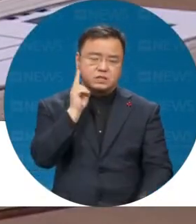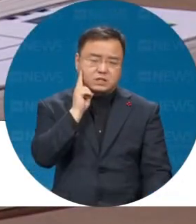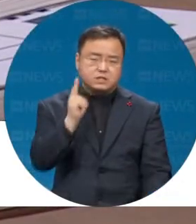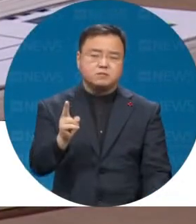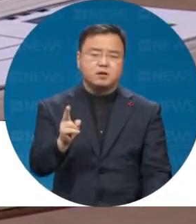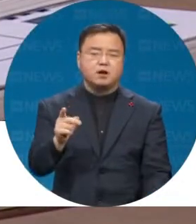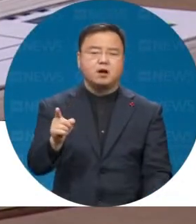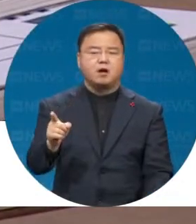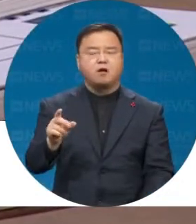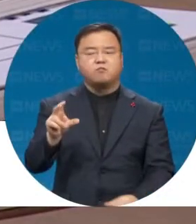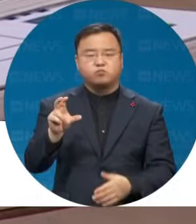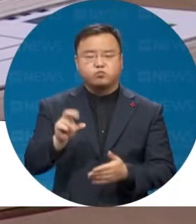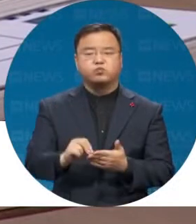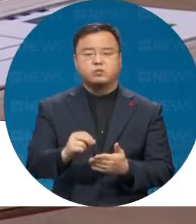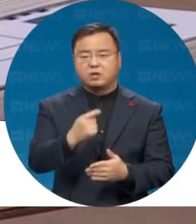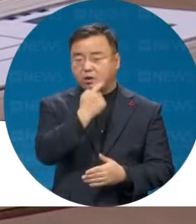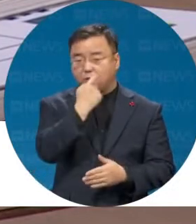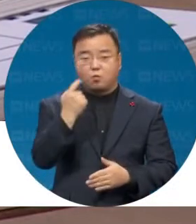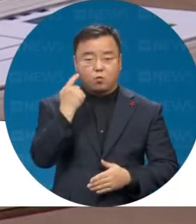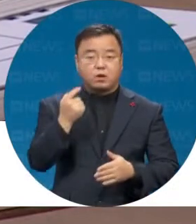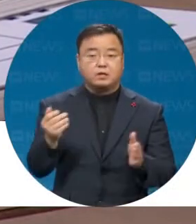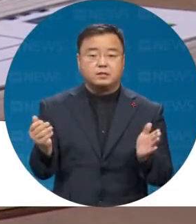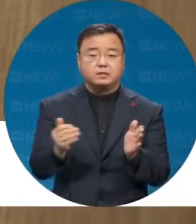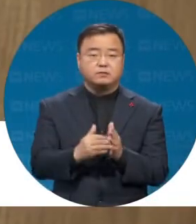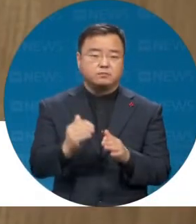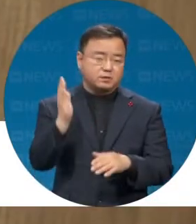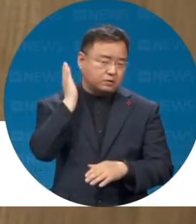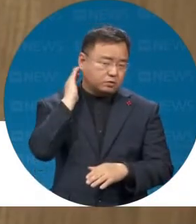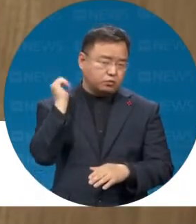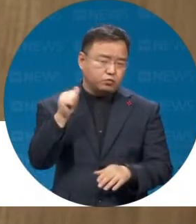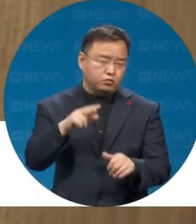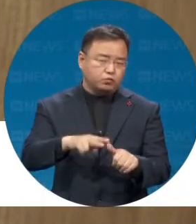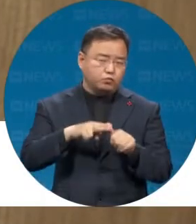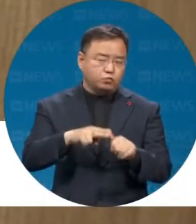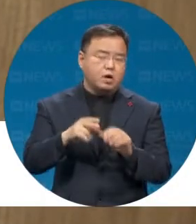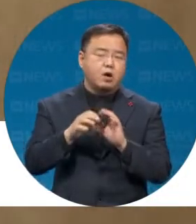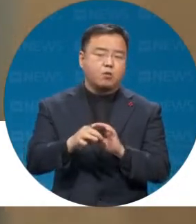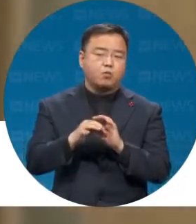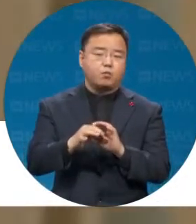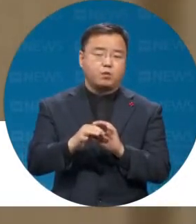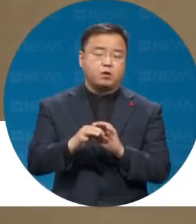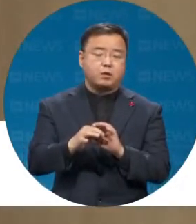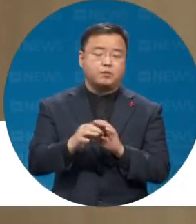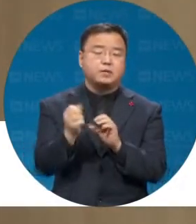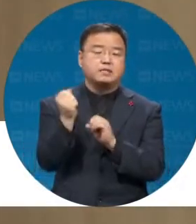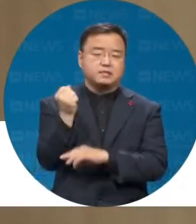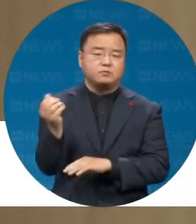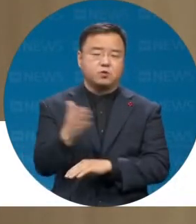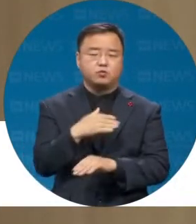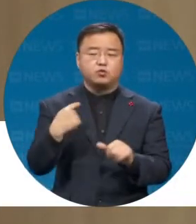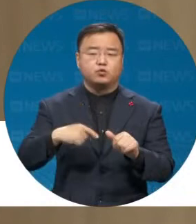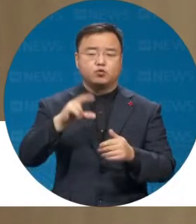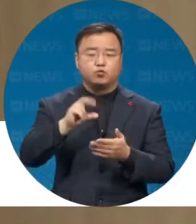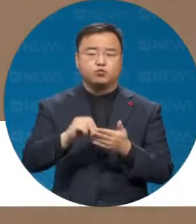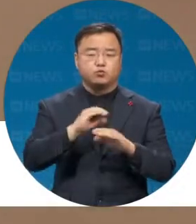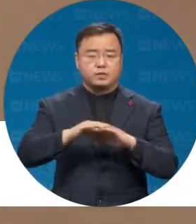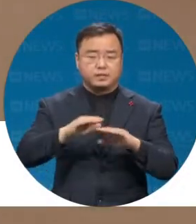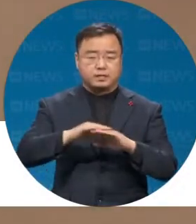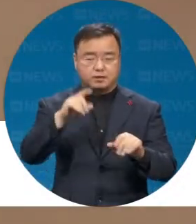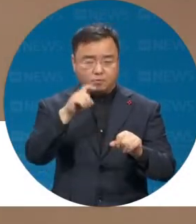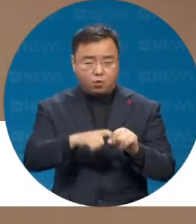확인시켜주는 아톰 계신데요 대통령 후보들이 이와 관련되서 근본적인 극 문제를 해결하기 위한